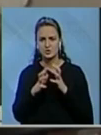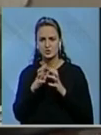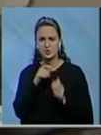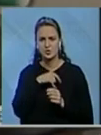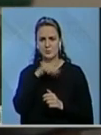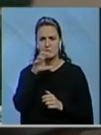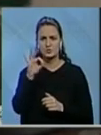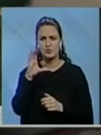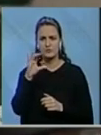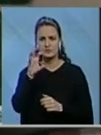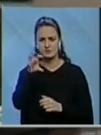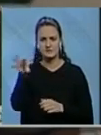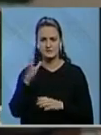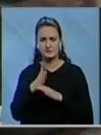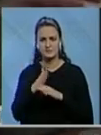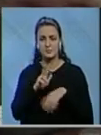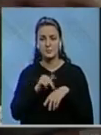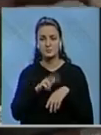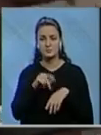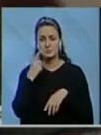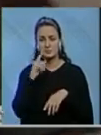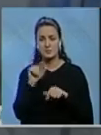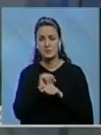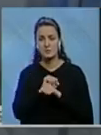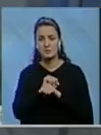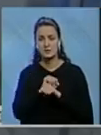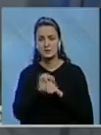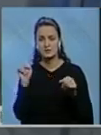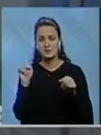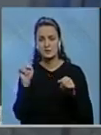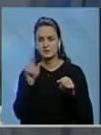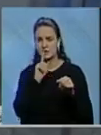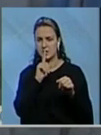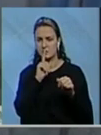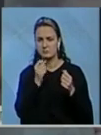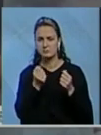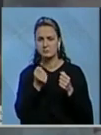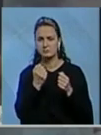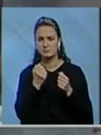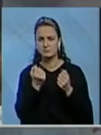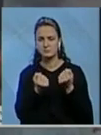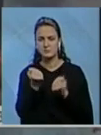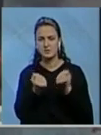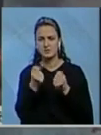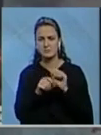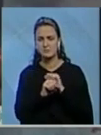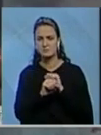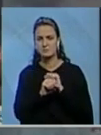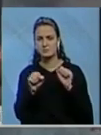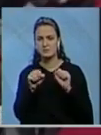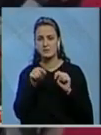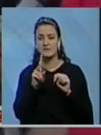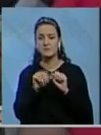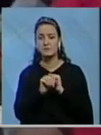კომპანიის ოფისია განთავსებული. Პოლიციის ცნობით აფეთქდა დანაღმული ავტომობილი. Თავდასხმაზე პასუხისმგებლობა